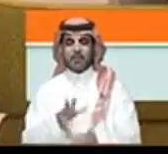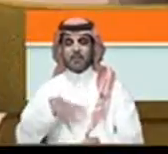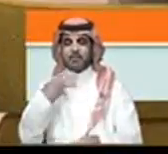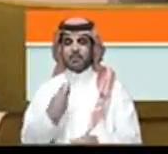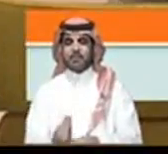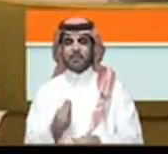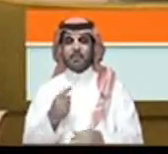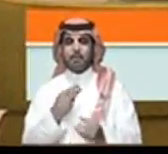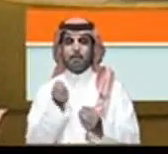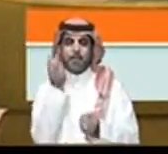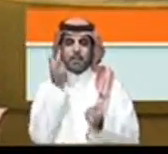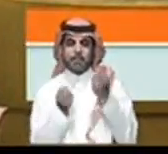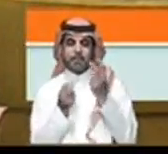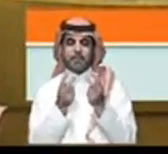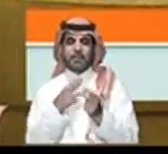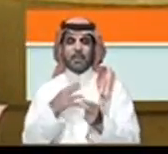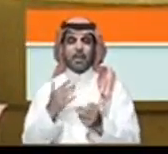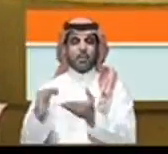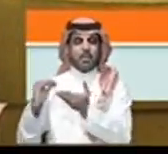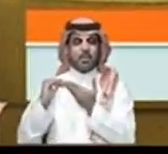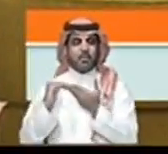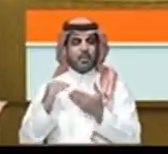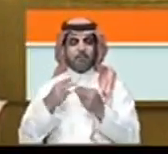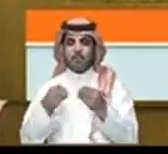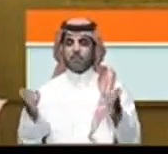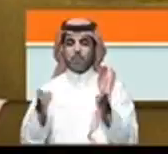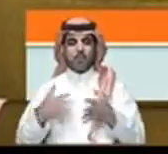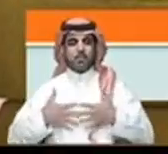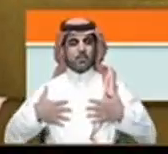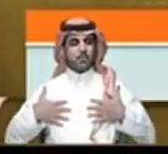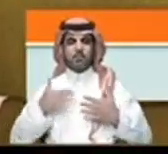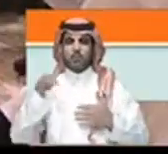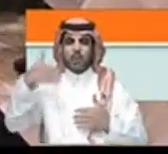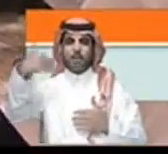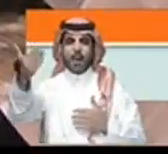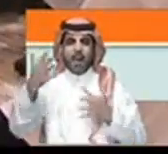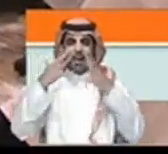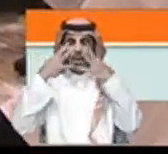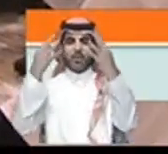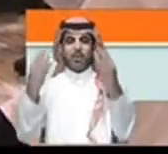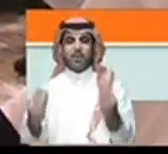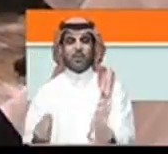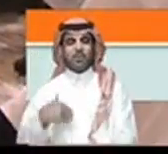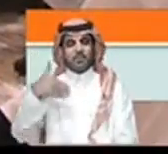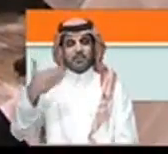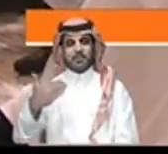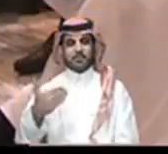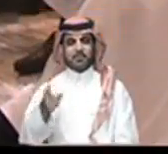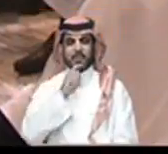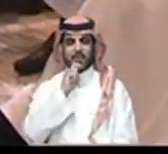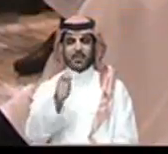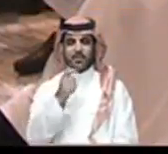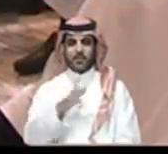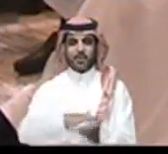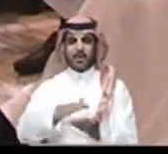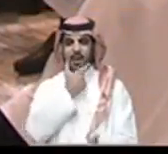لمبادرات مهمه تر فيهم وتفتح لهم ابواب ا لمستقبل يطمحون اليه للقناه